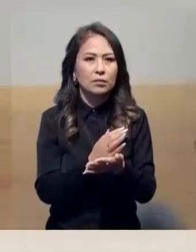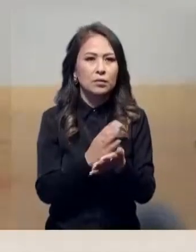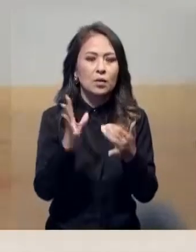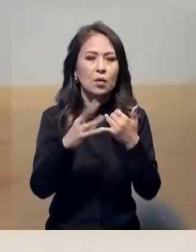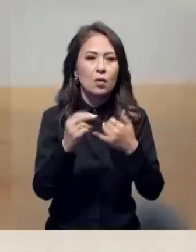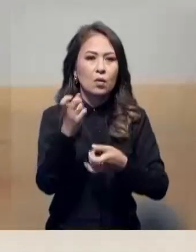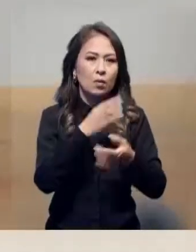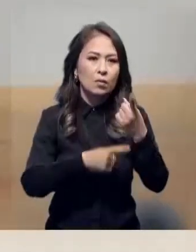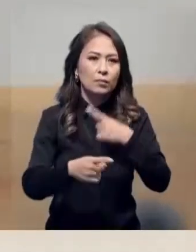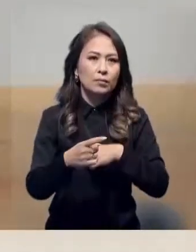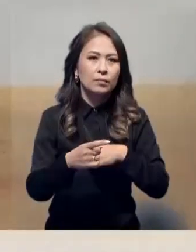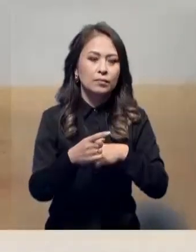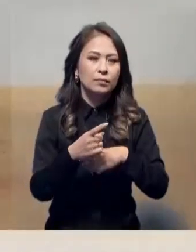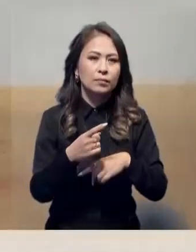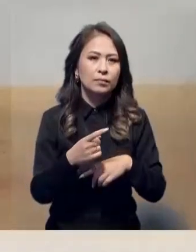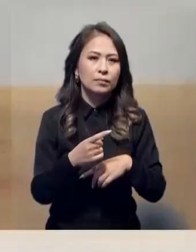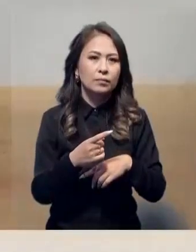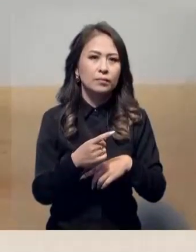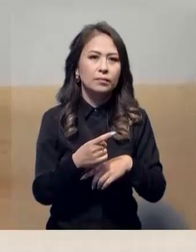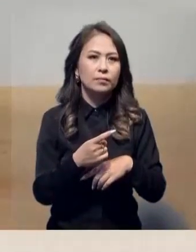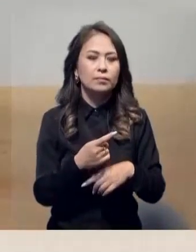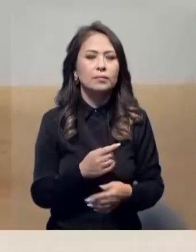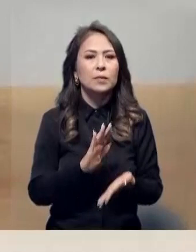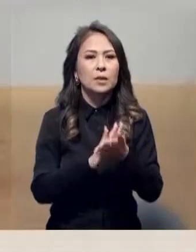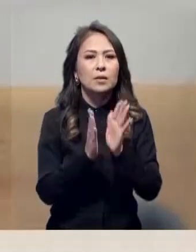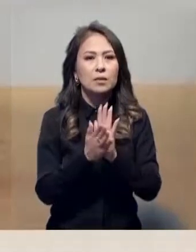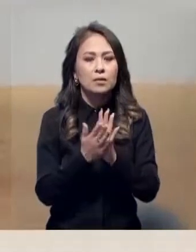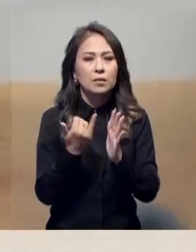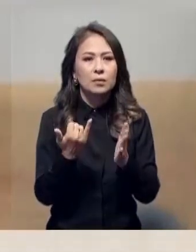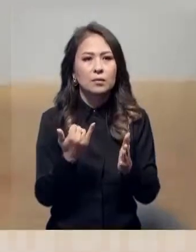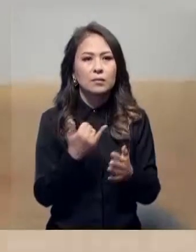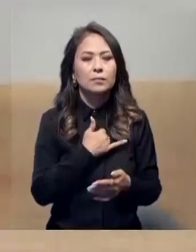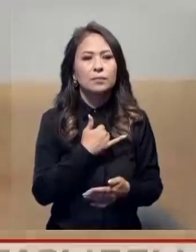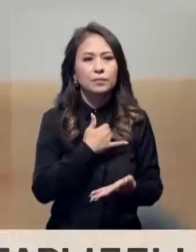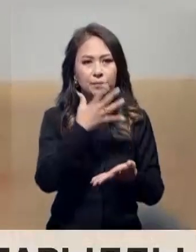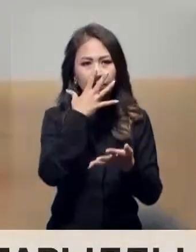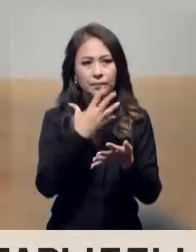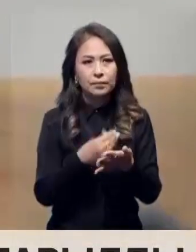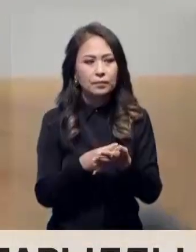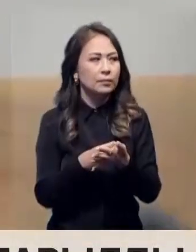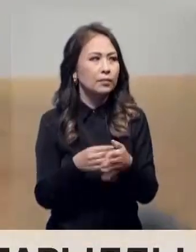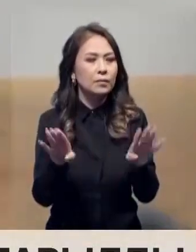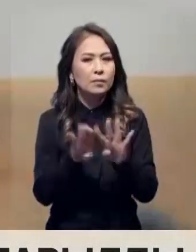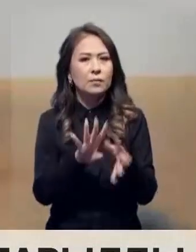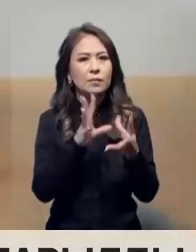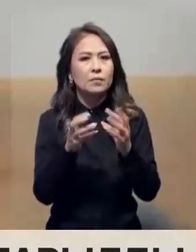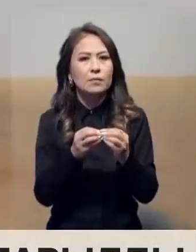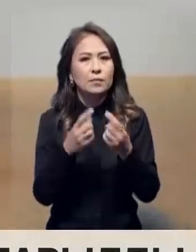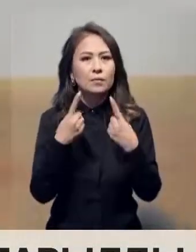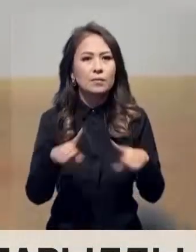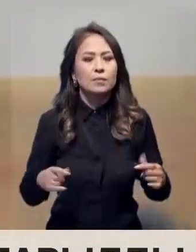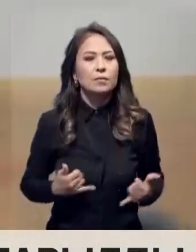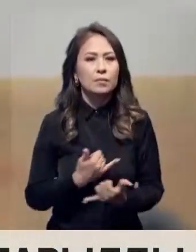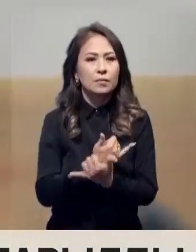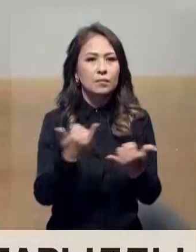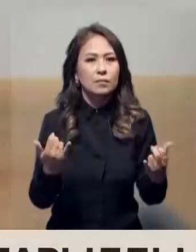бойынша. Оның біреуі қазір келісімін беріп отыр. Бірақ біздің өзіміздің тарапымыздан ол кісіге біз басқа жерден жер тауып беруіміз